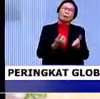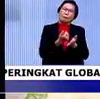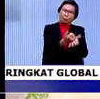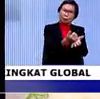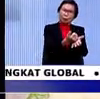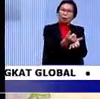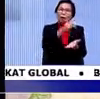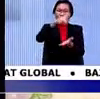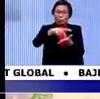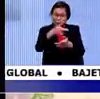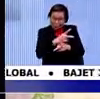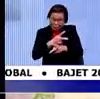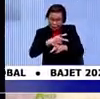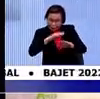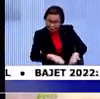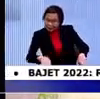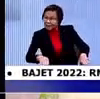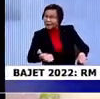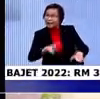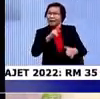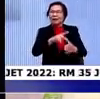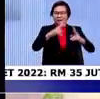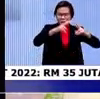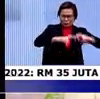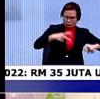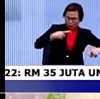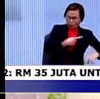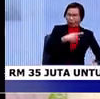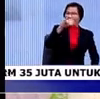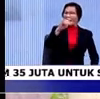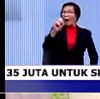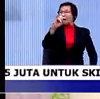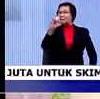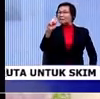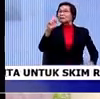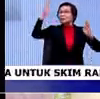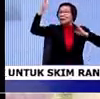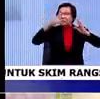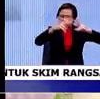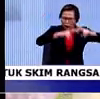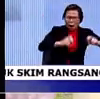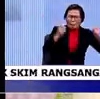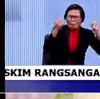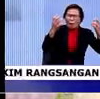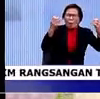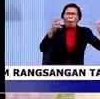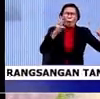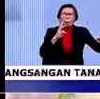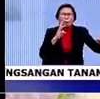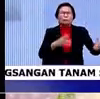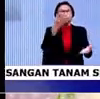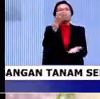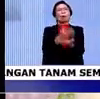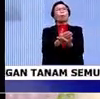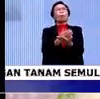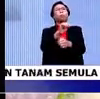Ya, jumlahnya besar dan sudah pasti harapan tinggi cuba direalisasikan. Saya